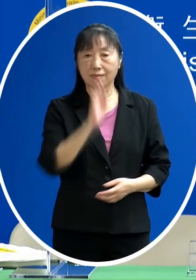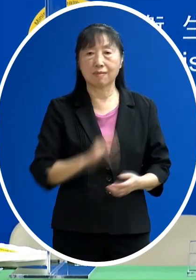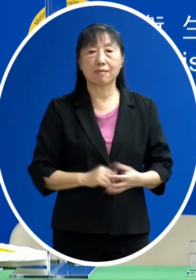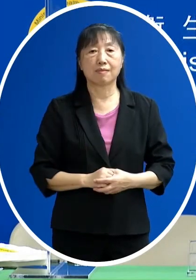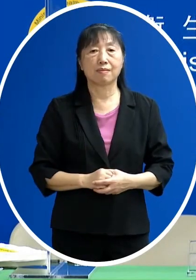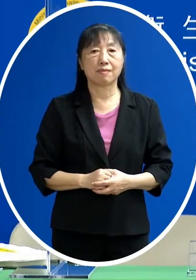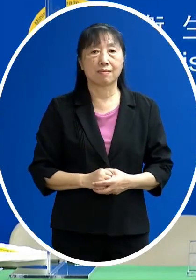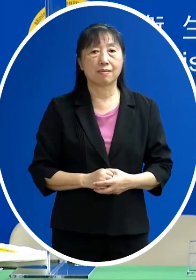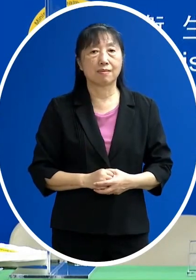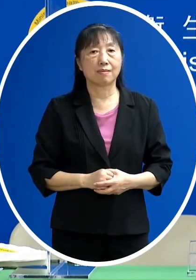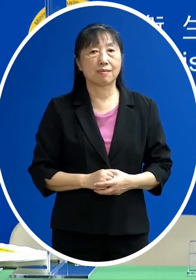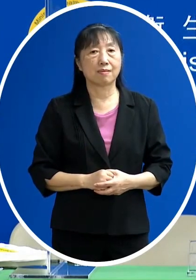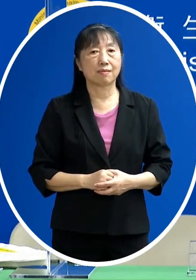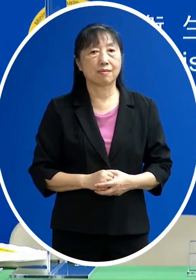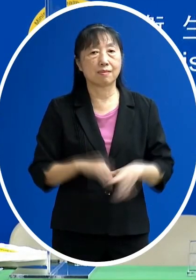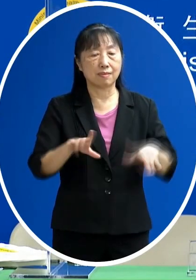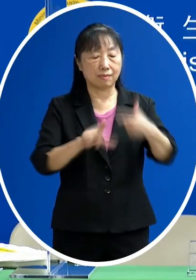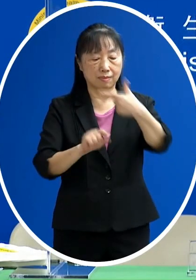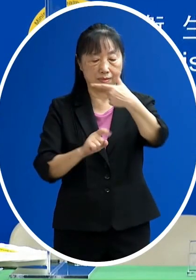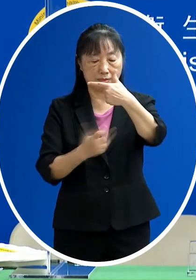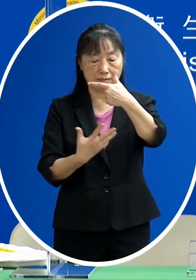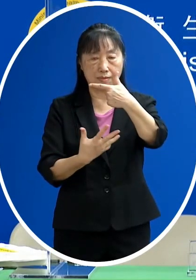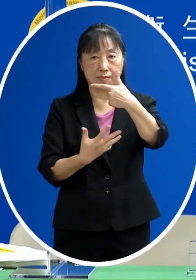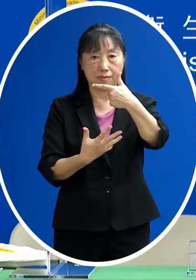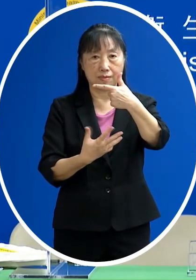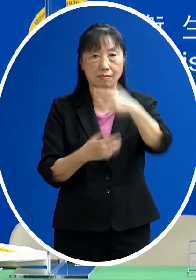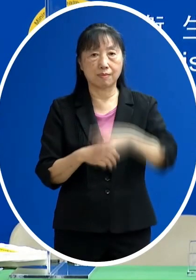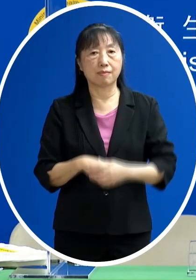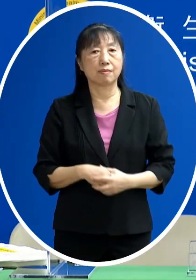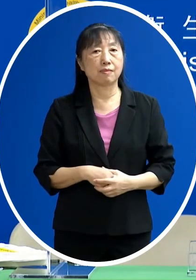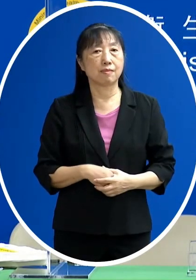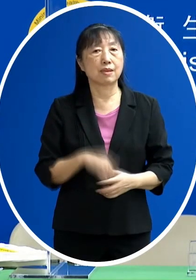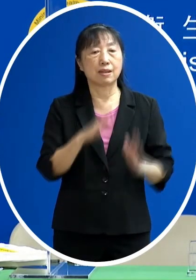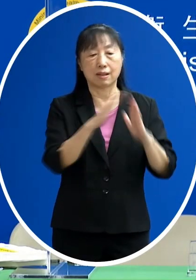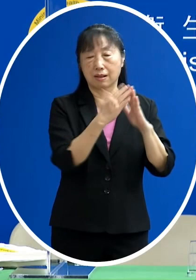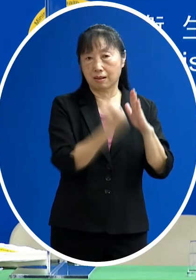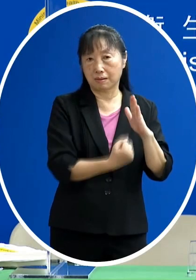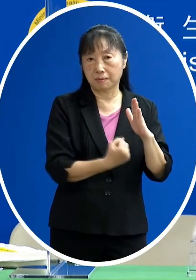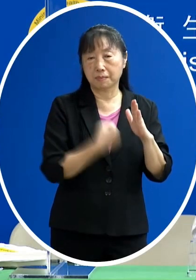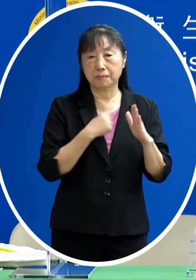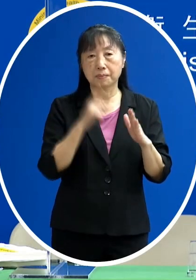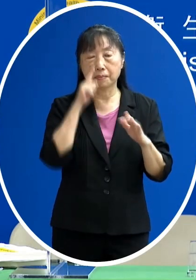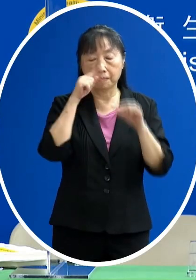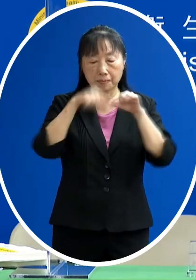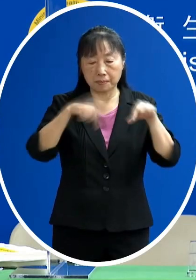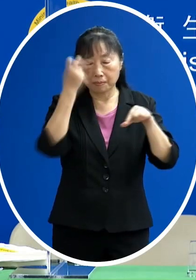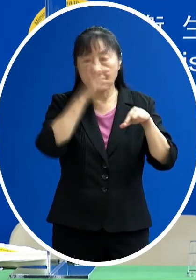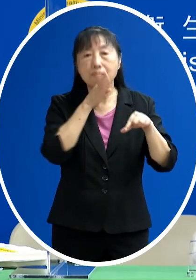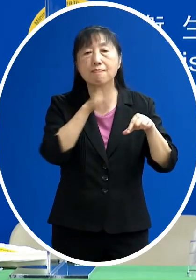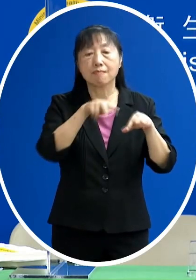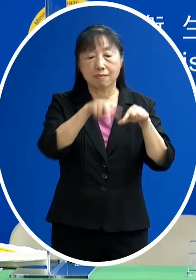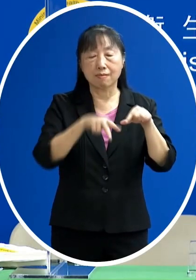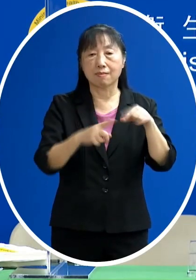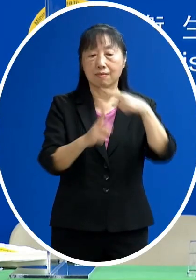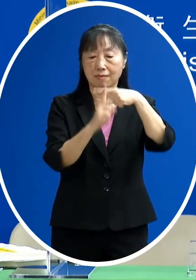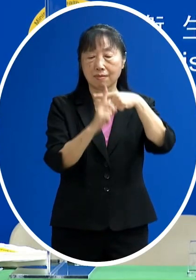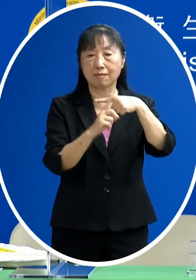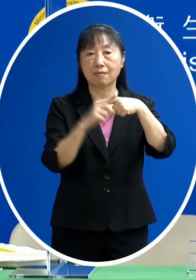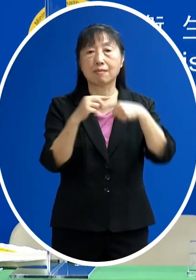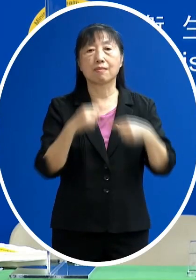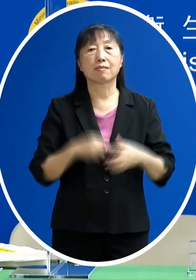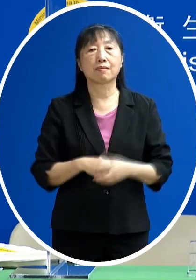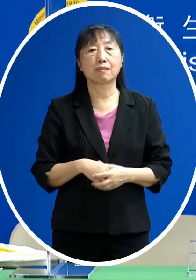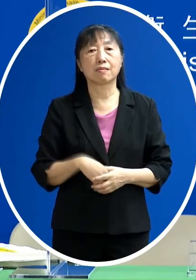那这次是6月18先在家中用家用快筛裁剪阳性之后确诊，不过